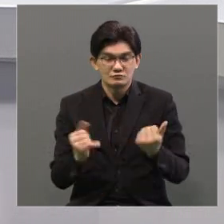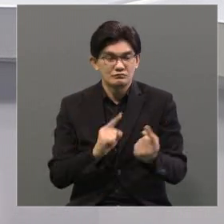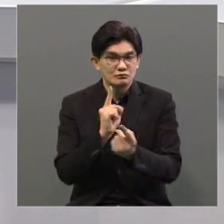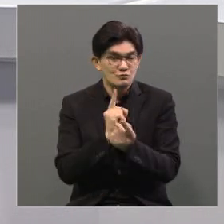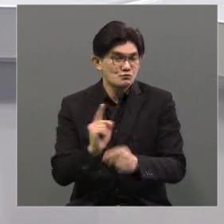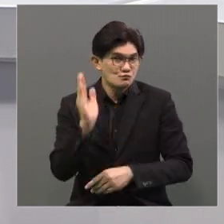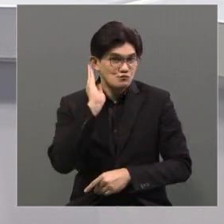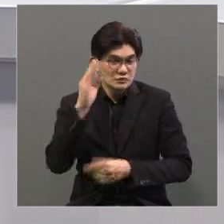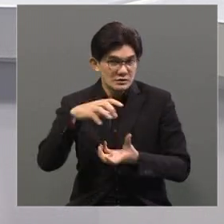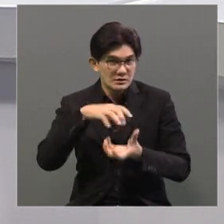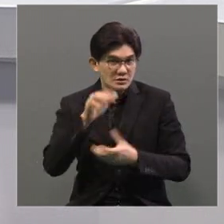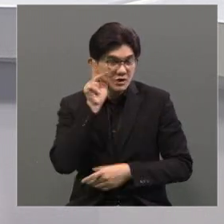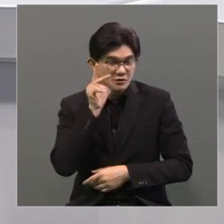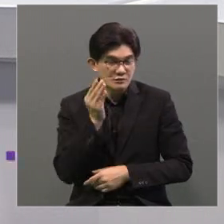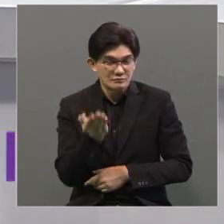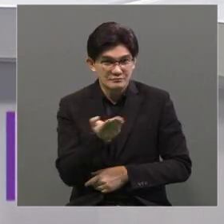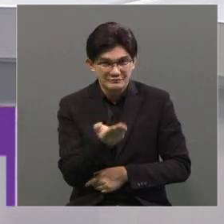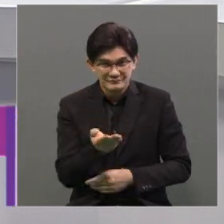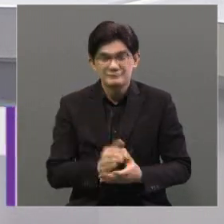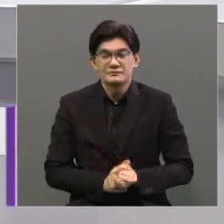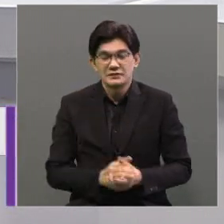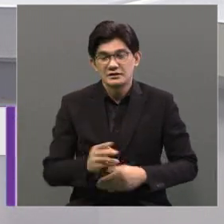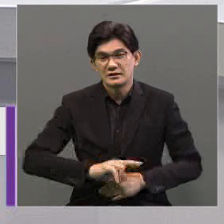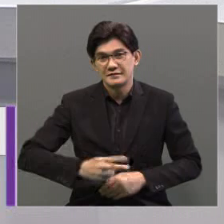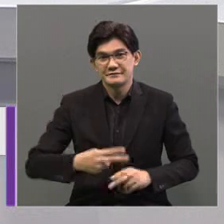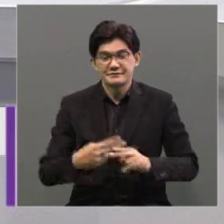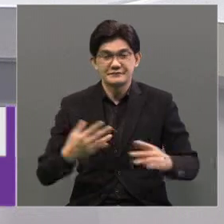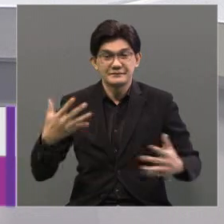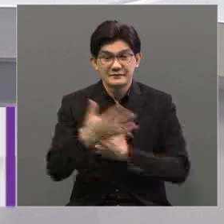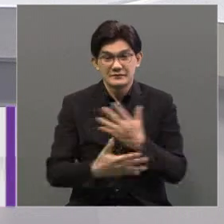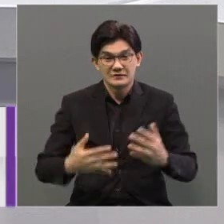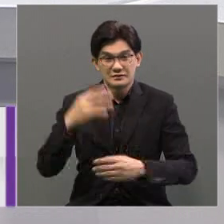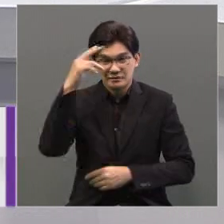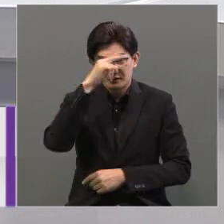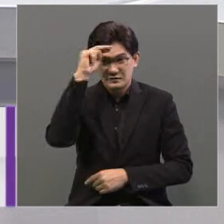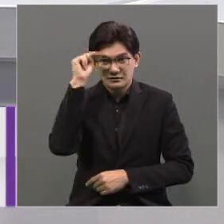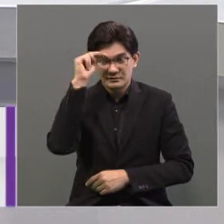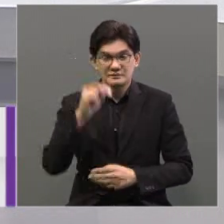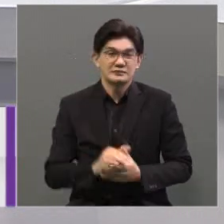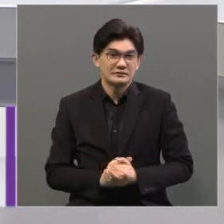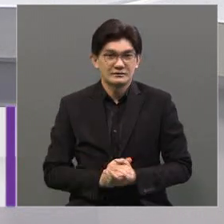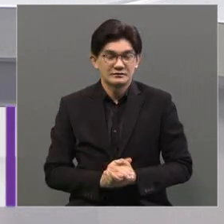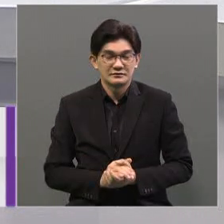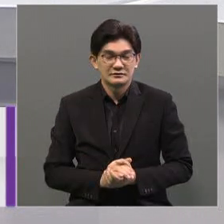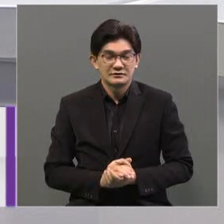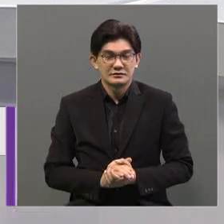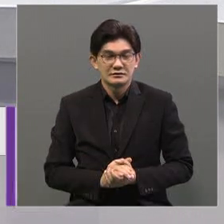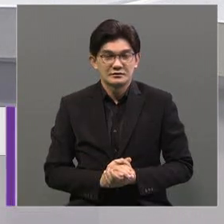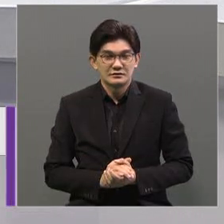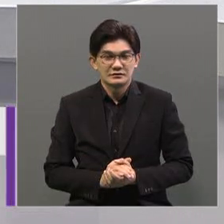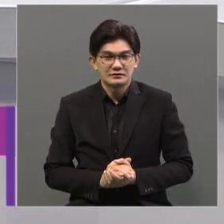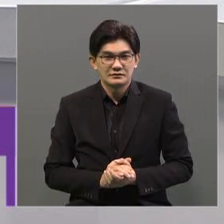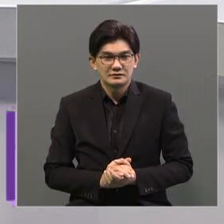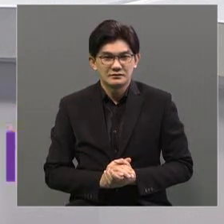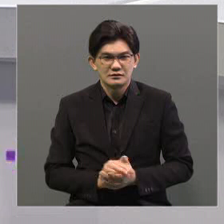ชมอยู่กับผมสกรกฎยอดชัยคุณสุพนันท์ฤทธิ์มนตรีและอาจารย์ล่ามภาษามือในวันนี้นะครับอาจารย์ชนะนพพุทธิยะมงคลกุลครับ วันนี้ถ้าเกิดสัง